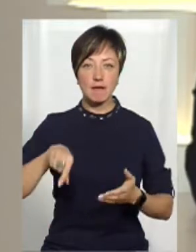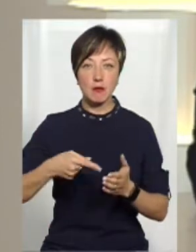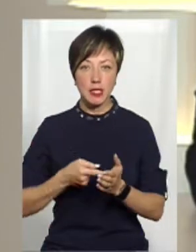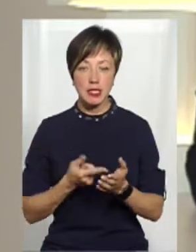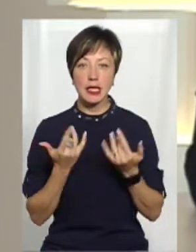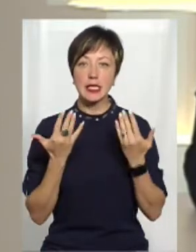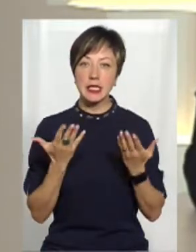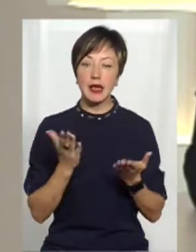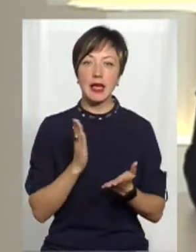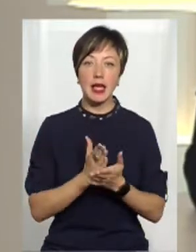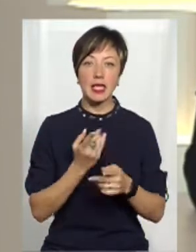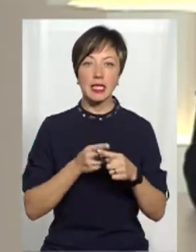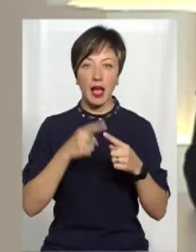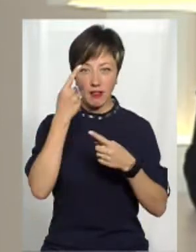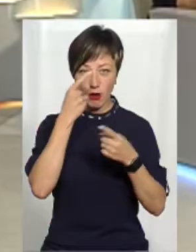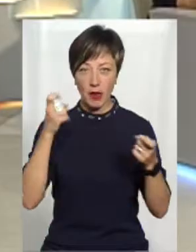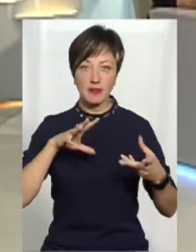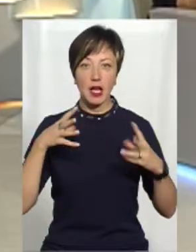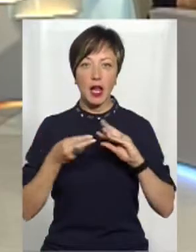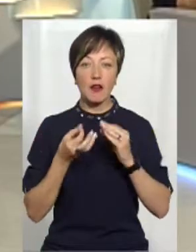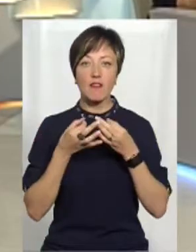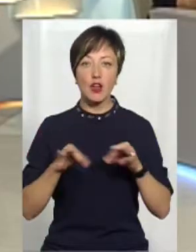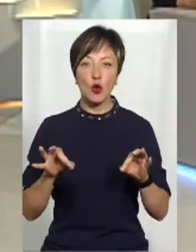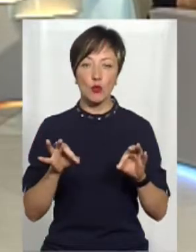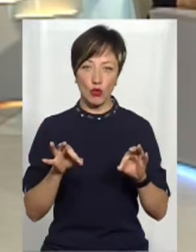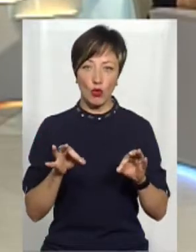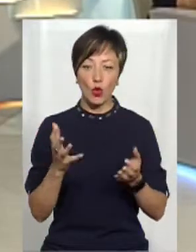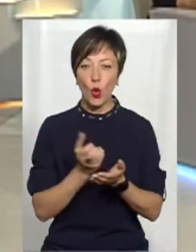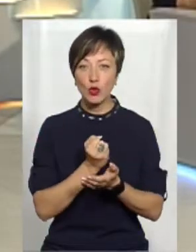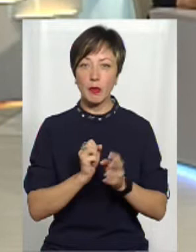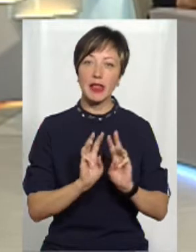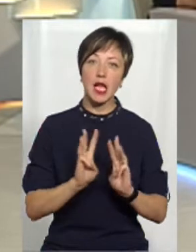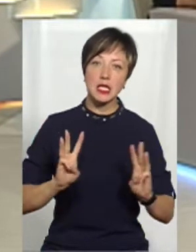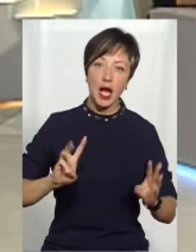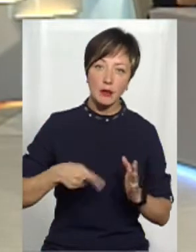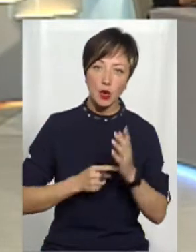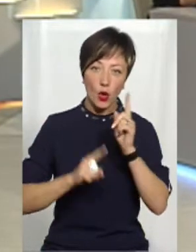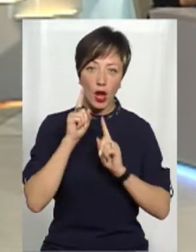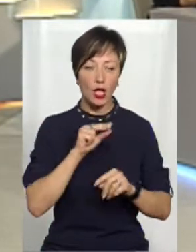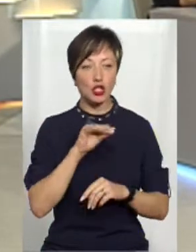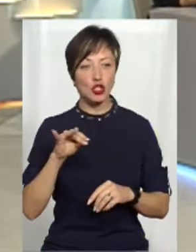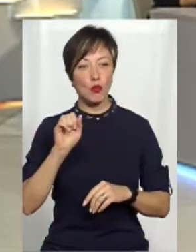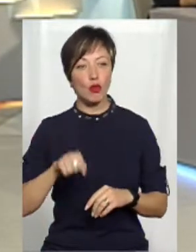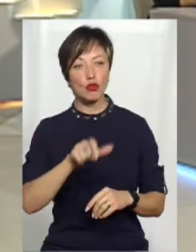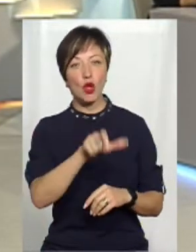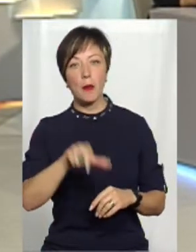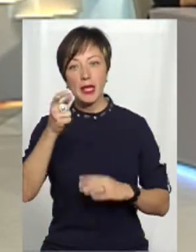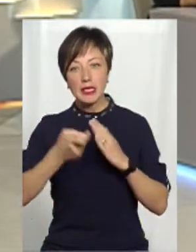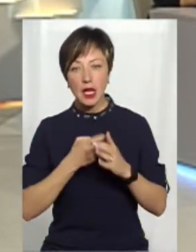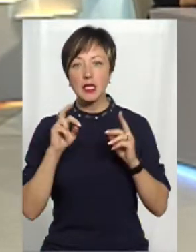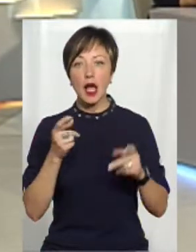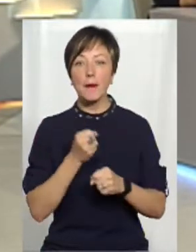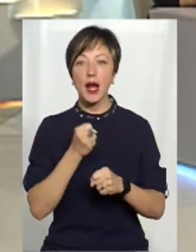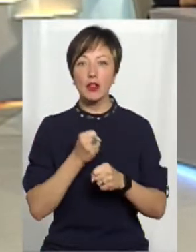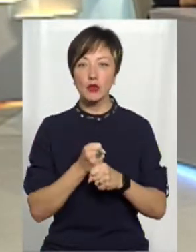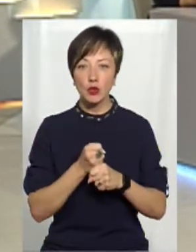наскільки є ця інформація взагалі у вільному доступі на сайті, наприклад, міської ради, чи можуть громадяни дізнатися, як працює,